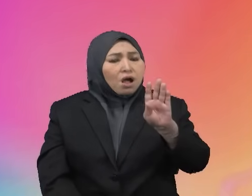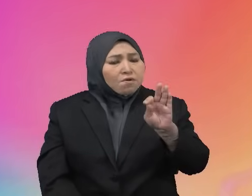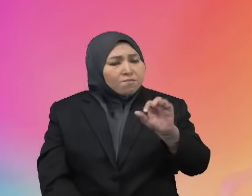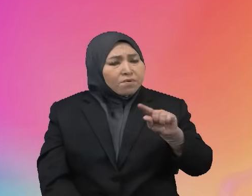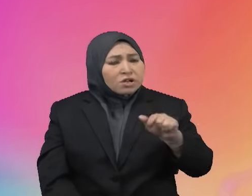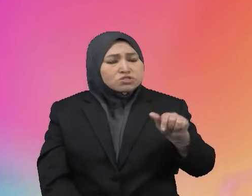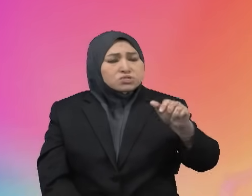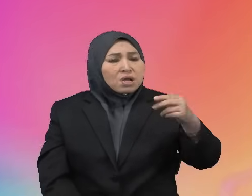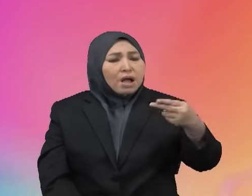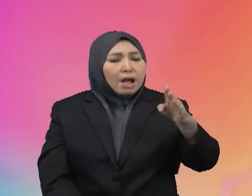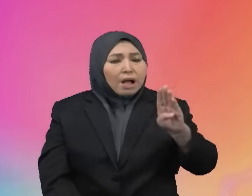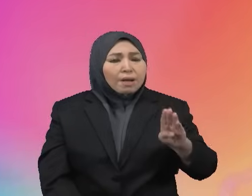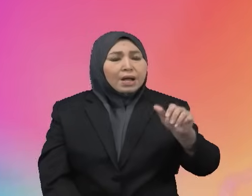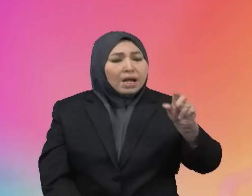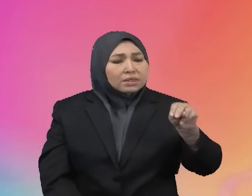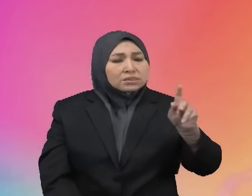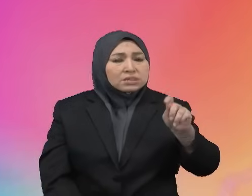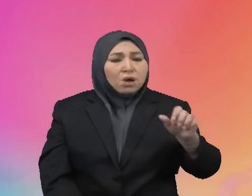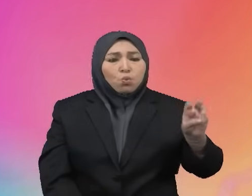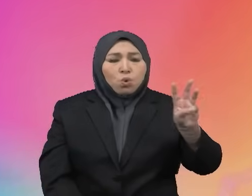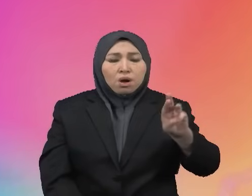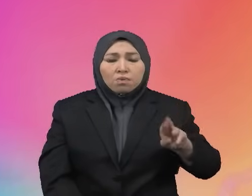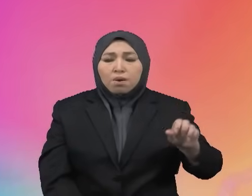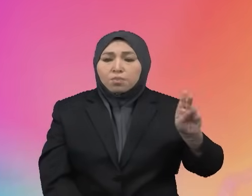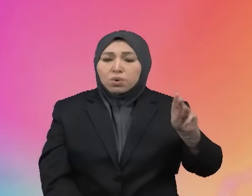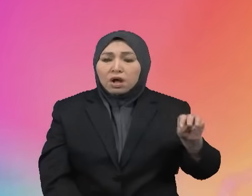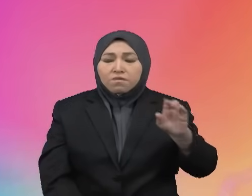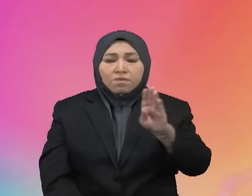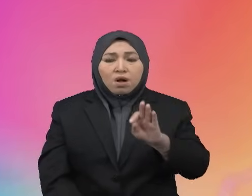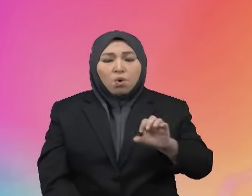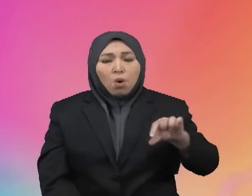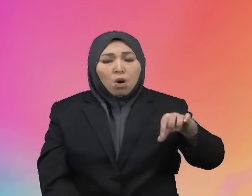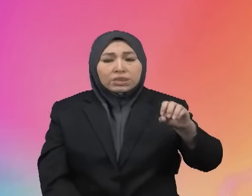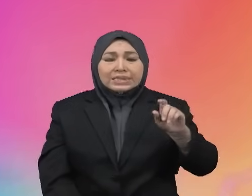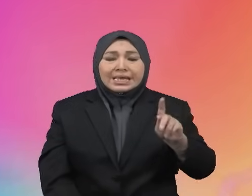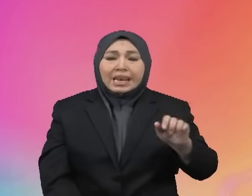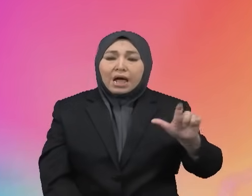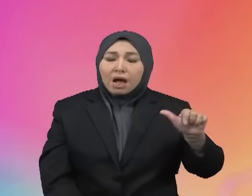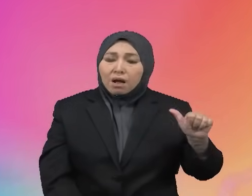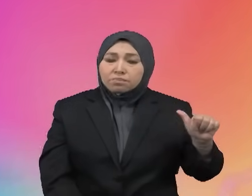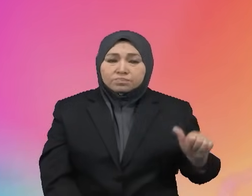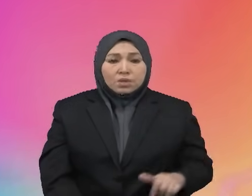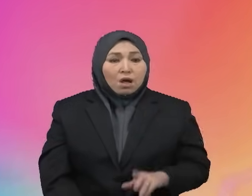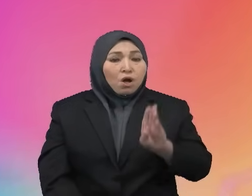فاذهب أنت وربك فقاتلا